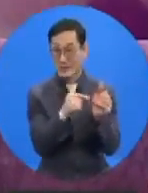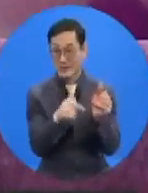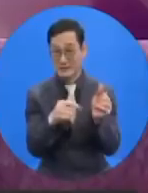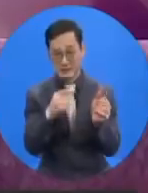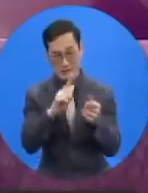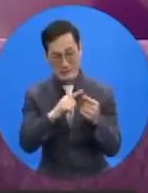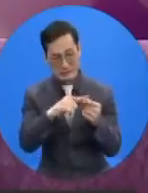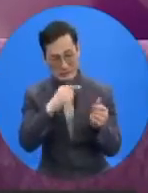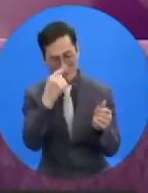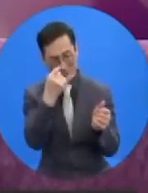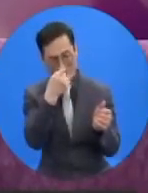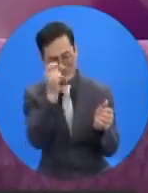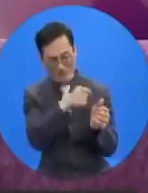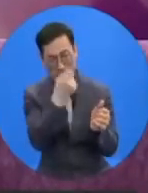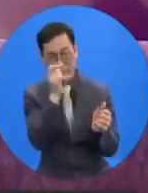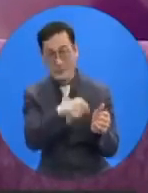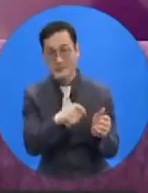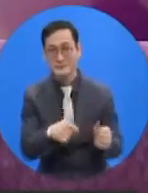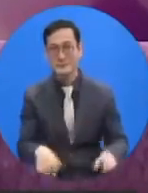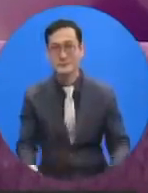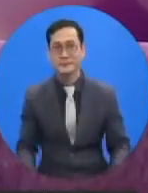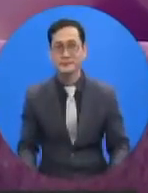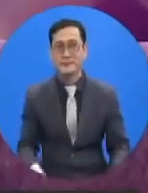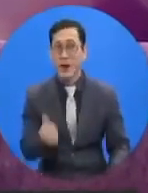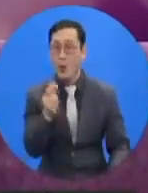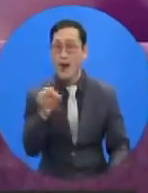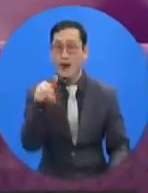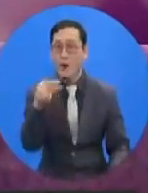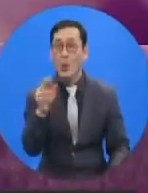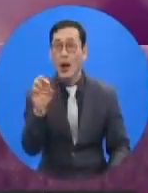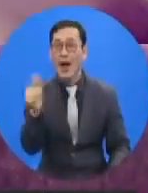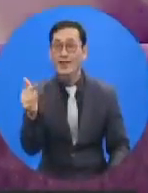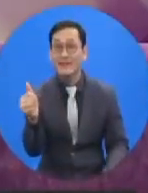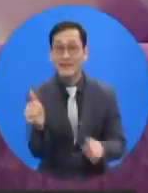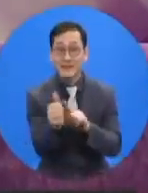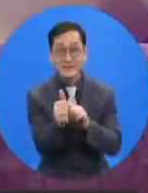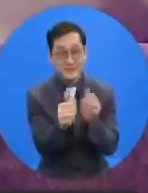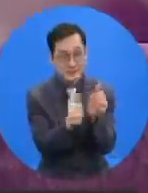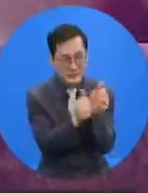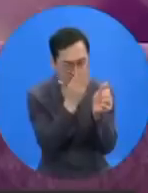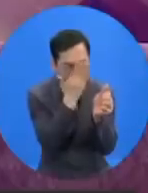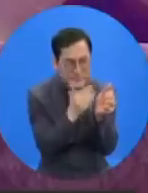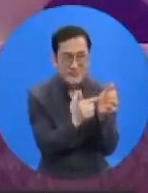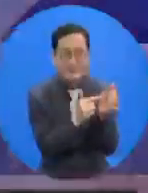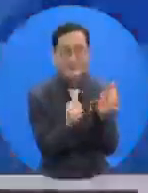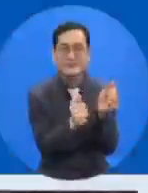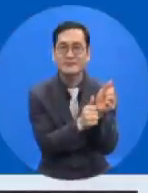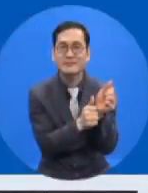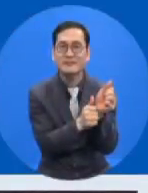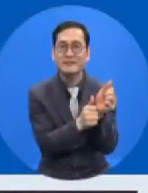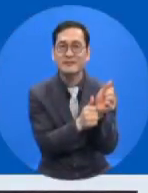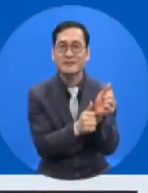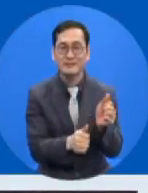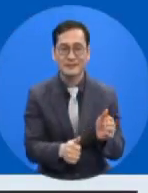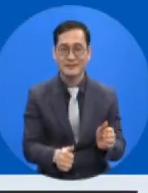대해서는 에마라고 얘기를 했습니다. 그러자 통합당에서는 이렇게 받아쳤습니다.